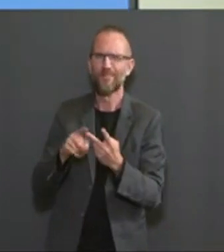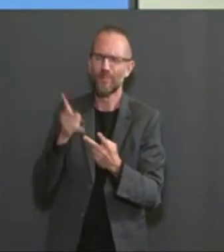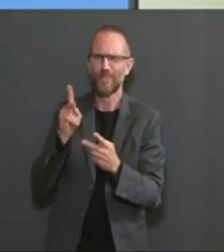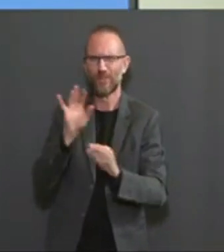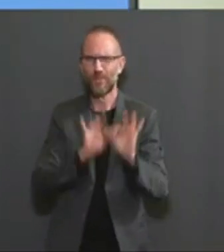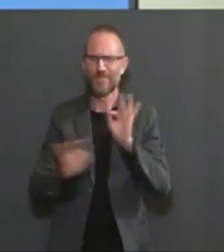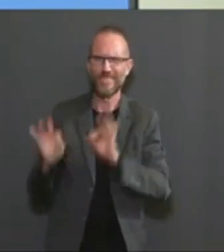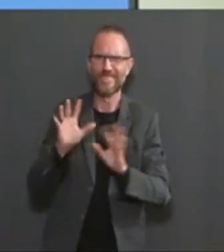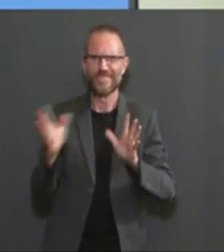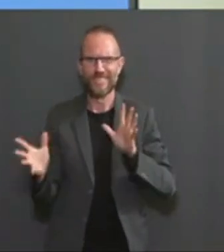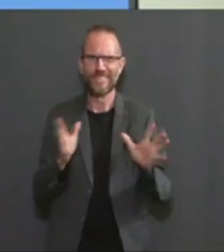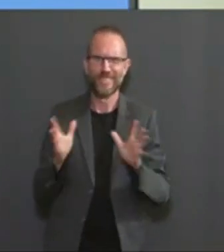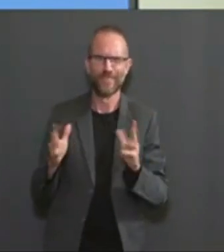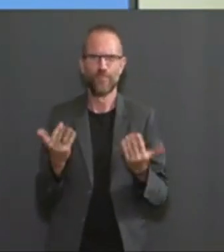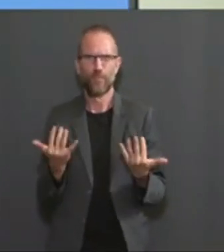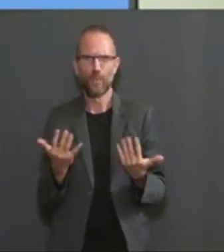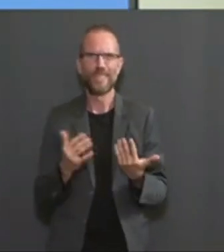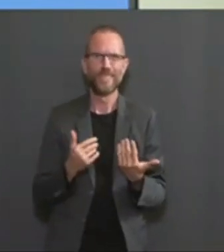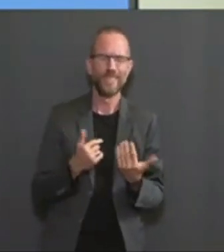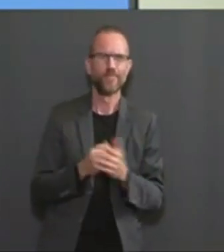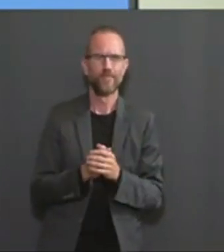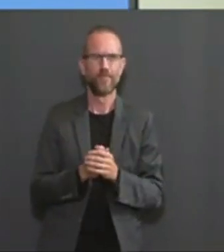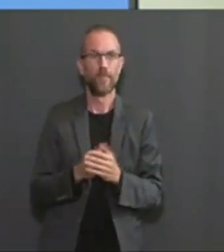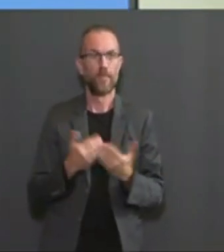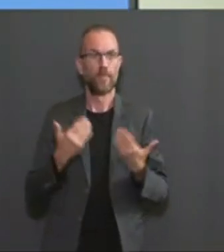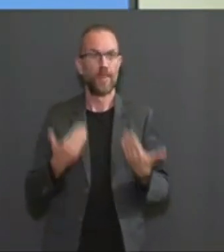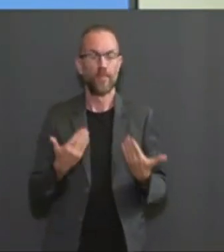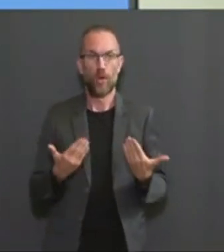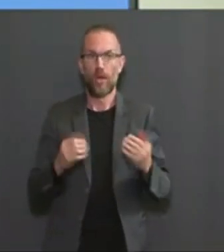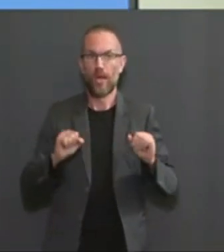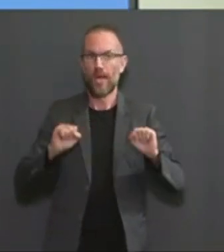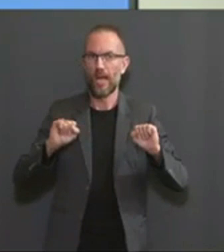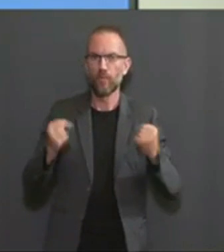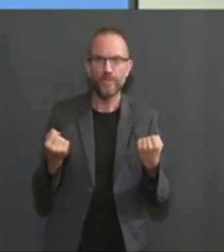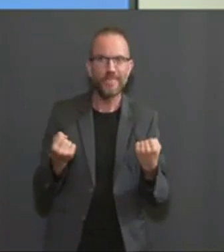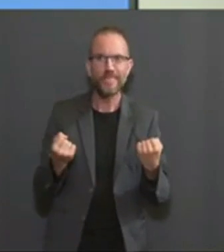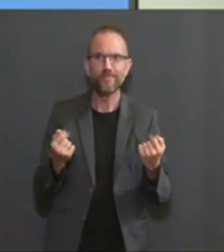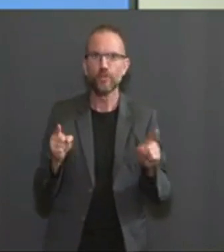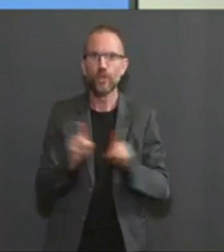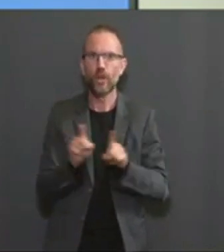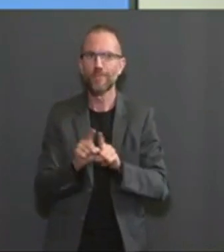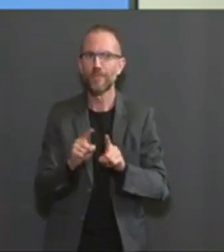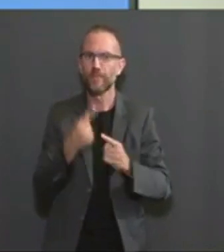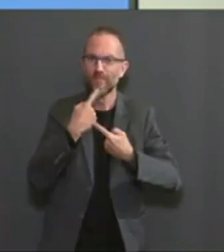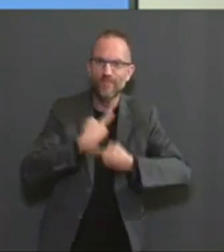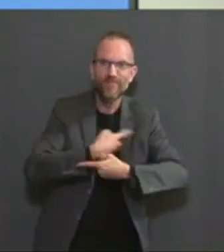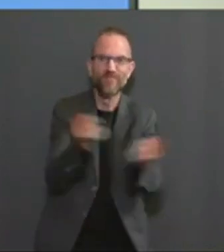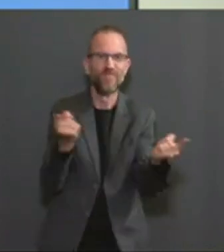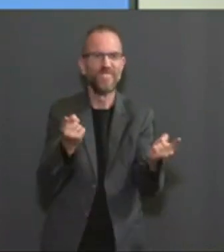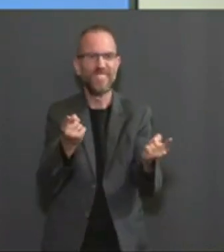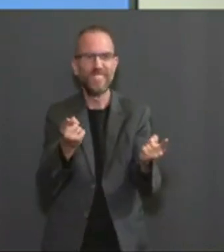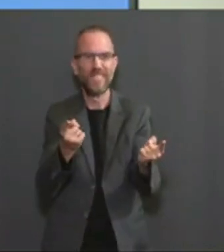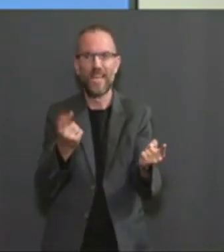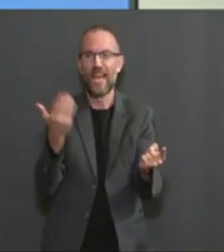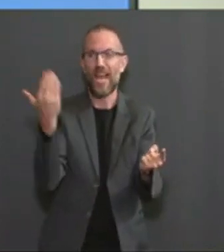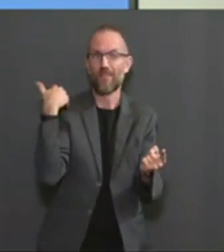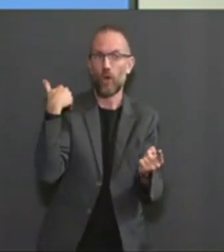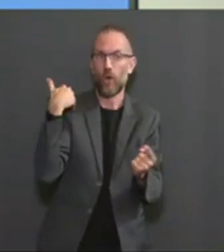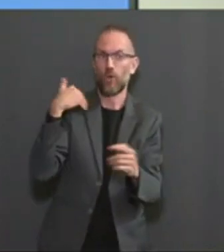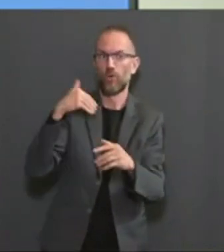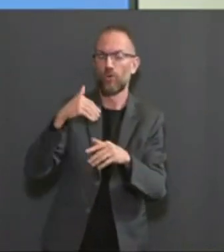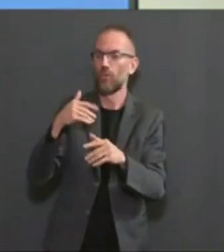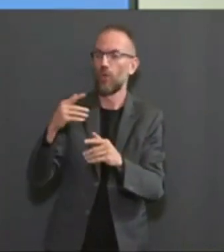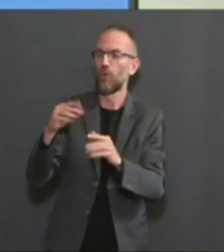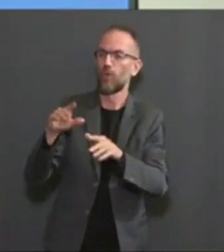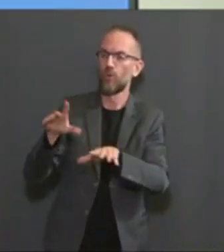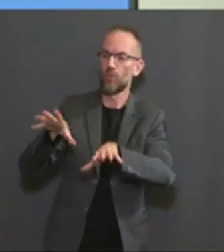que actuellement nous sommes incapables de savoir si le fait d'avoir fait la maladie naturelle nous protège